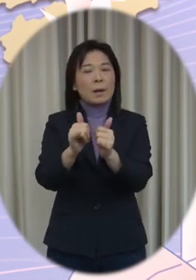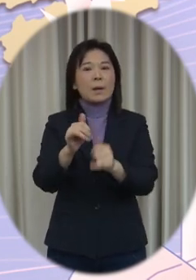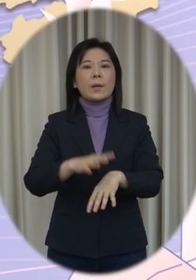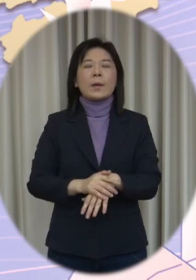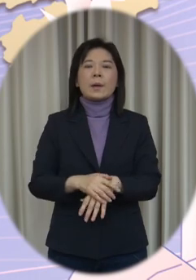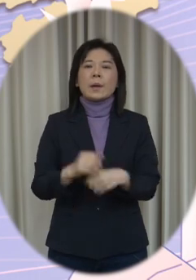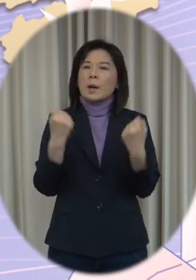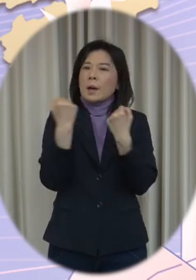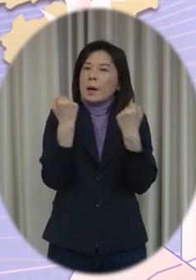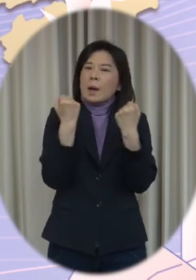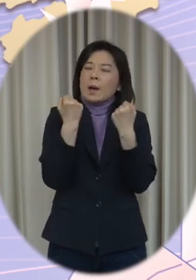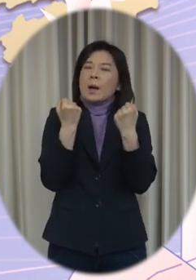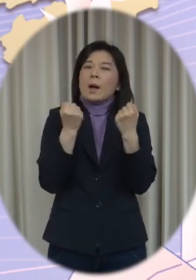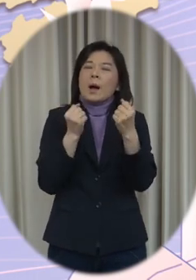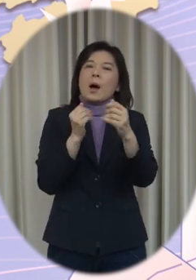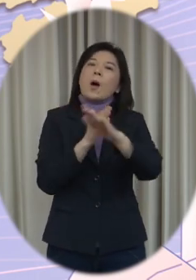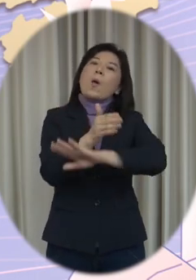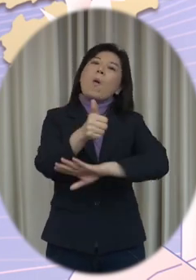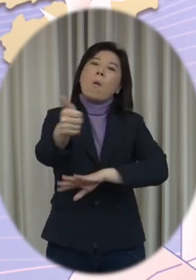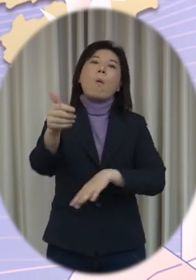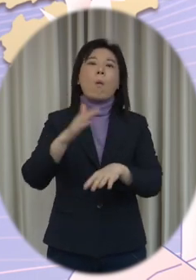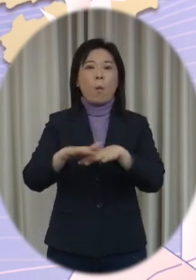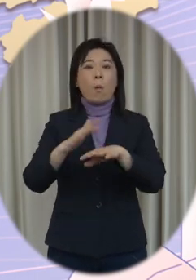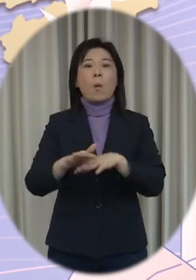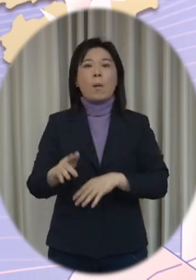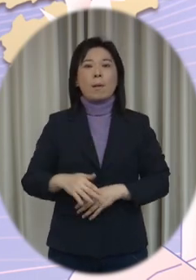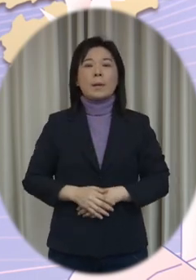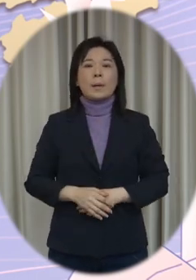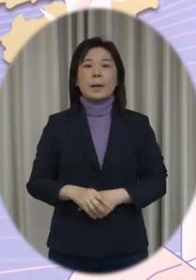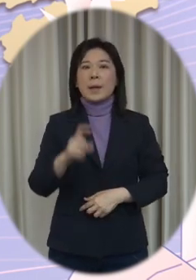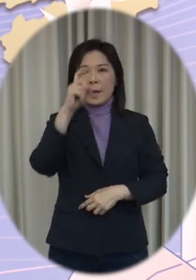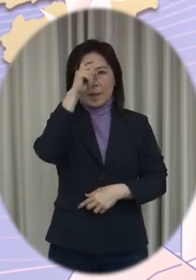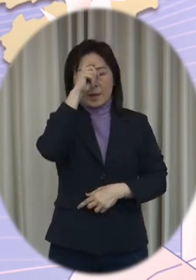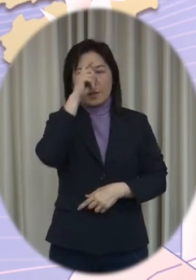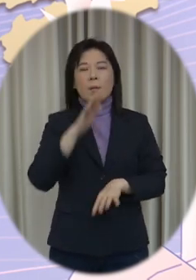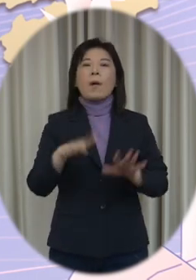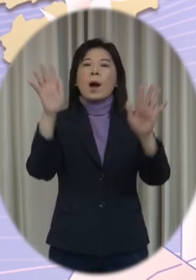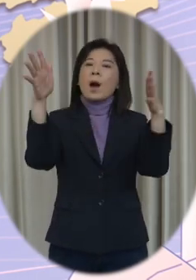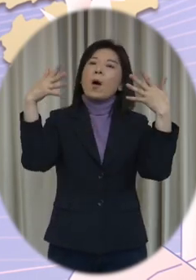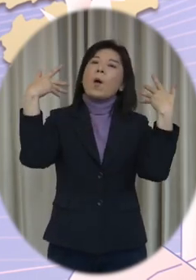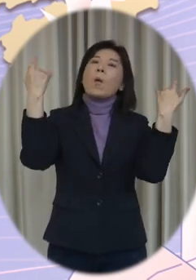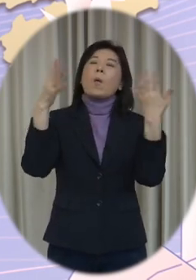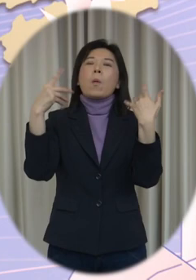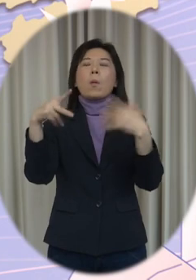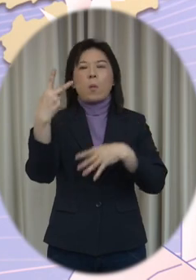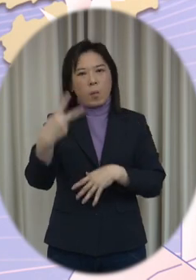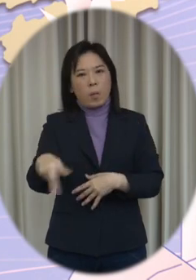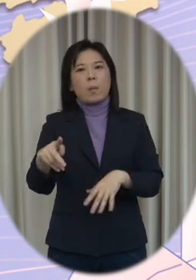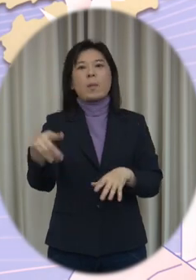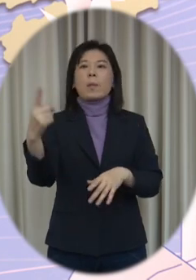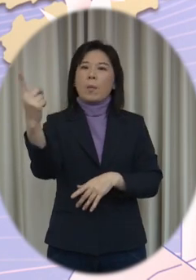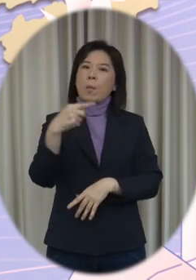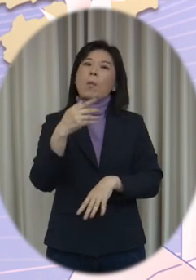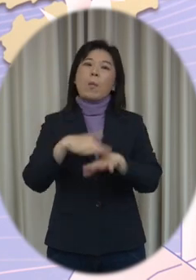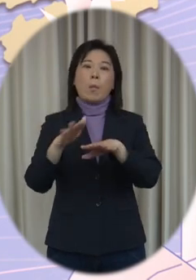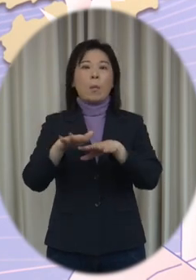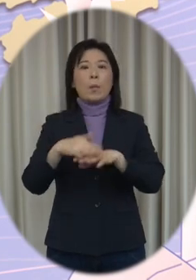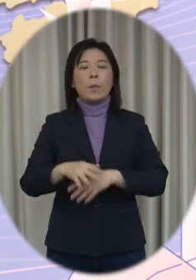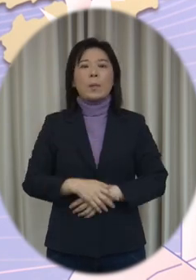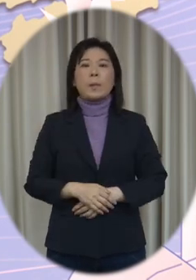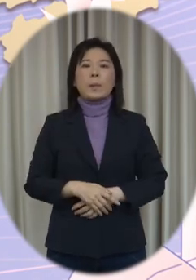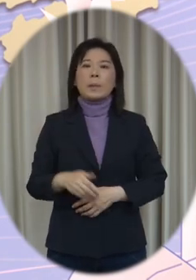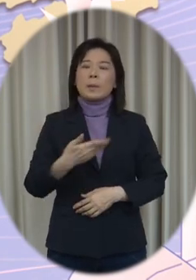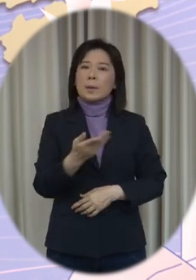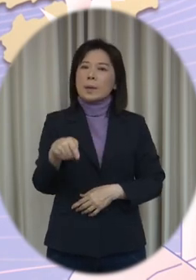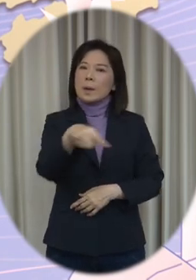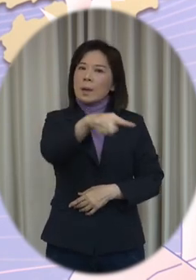冬终究会过去，希望将随着春风重新绽放，让我们再次